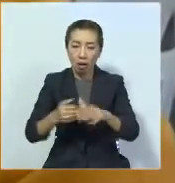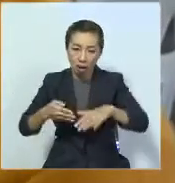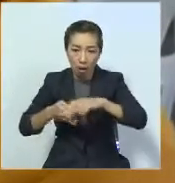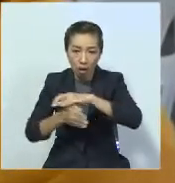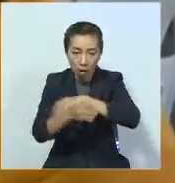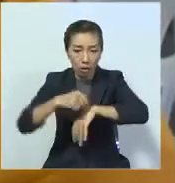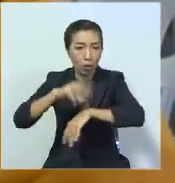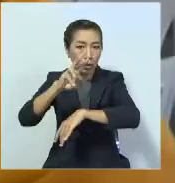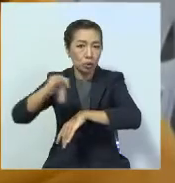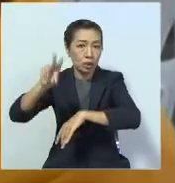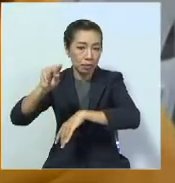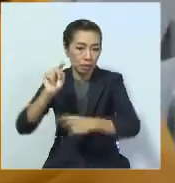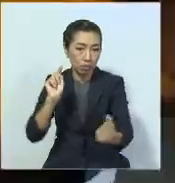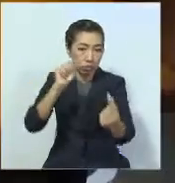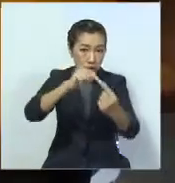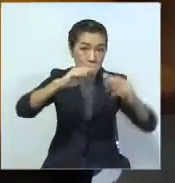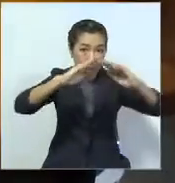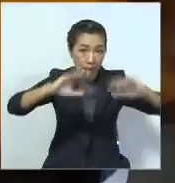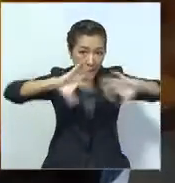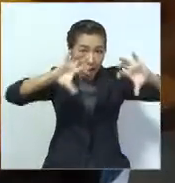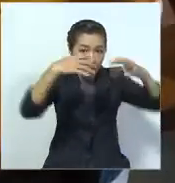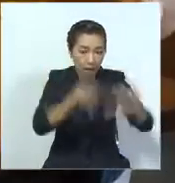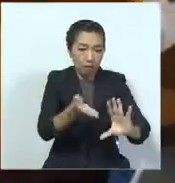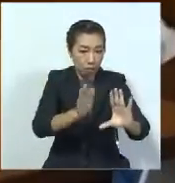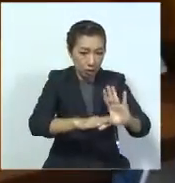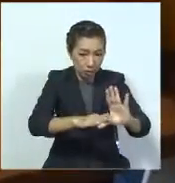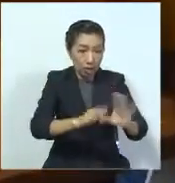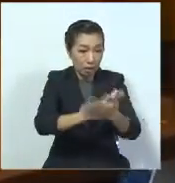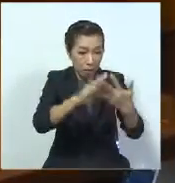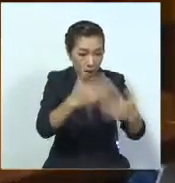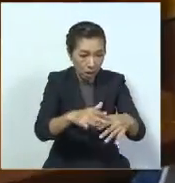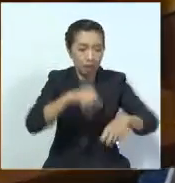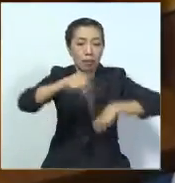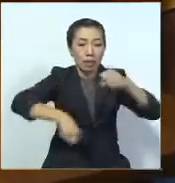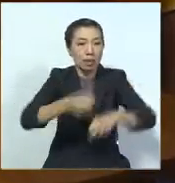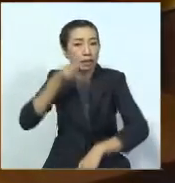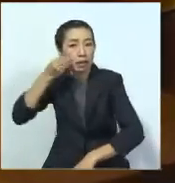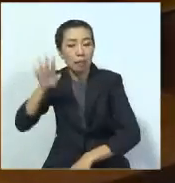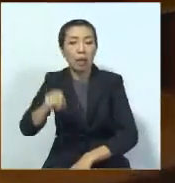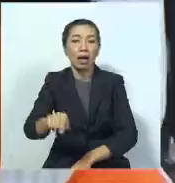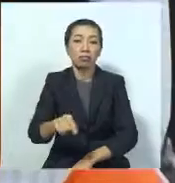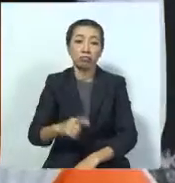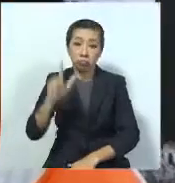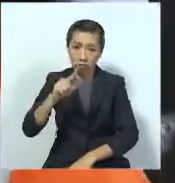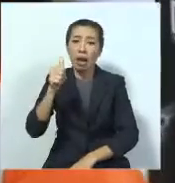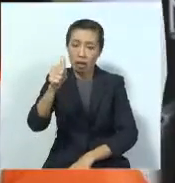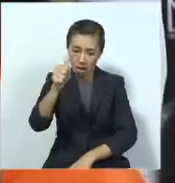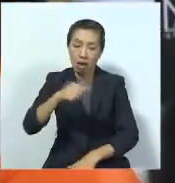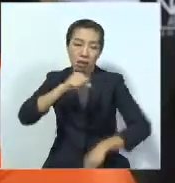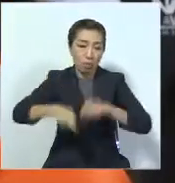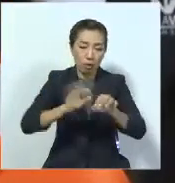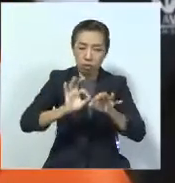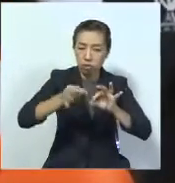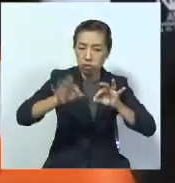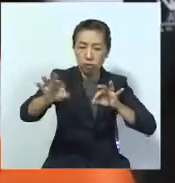6:30 นาทีเพื่อมาลงทะเบียนพอลงทะเบียนเสร็จแล้วก็จะปั่นจักรยานกลับบ้านอีกคุณลุงอีกบอกว่านะสามารถปั่นได้อีกเป็น100กิโล